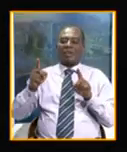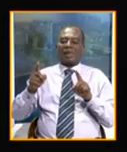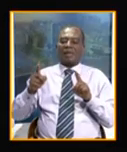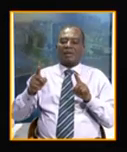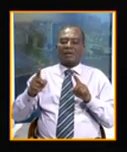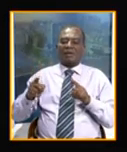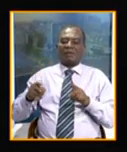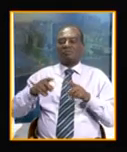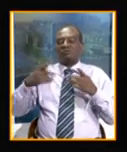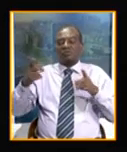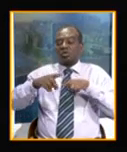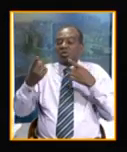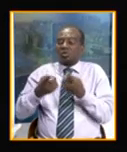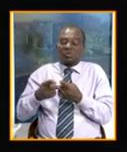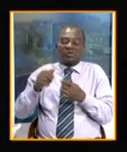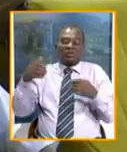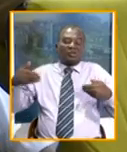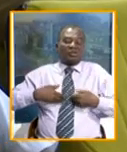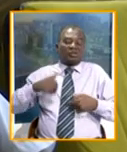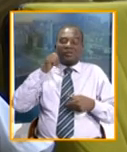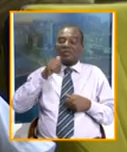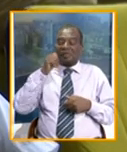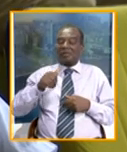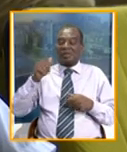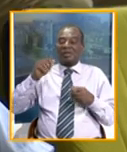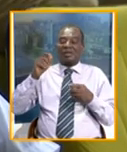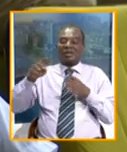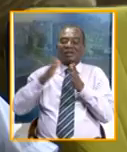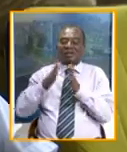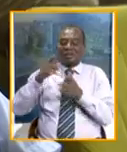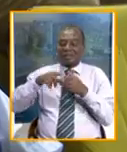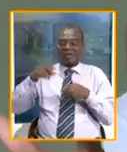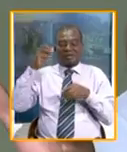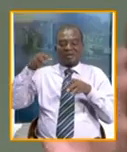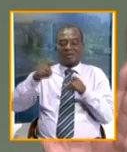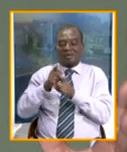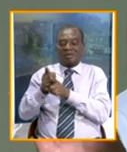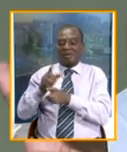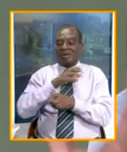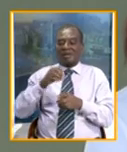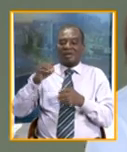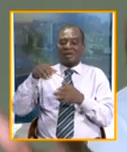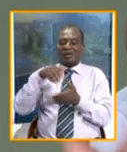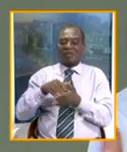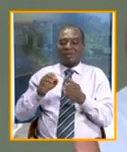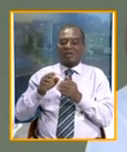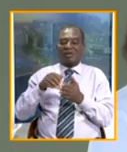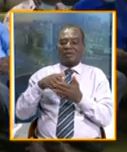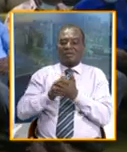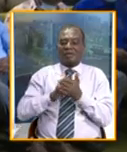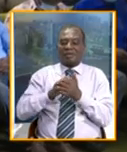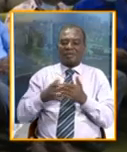la proportion de jeunes filles qui s'intéressent à cette matière est encore faible, regrette le président de la